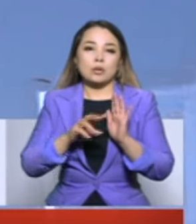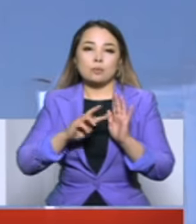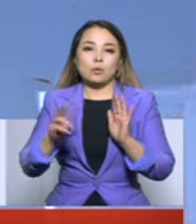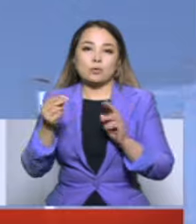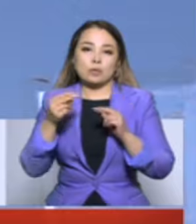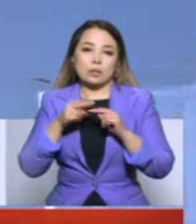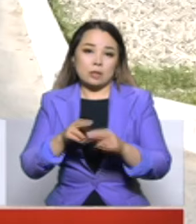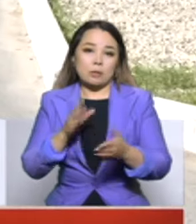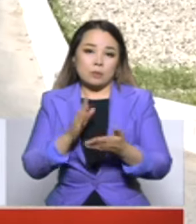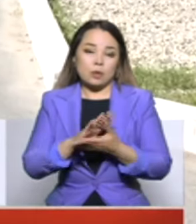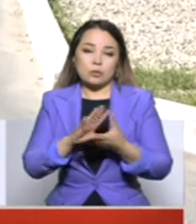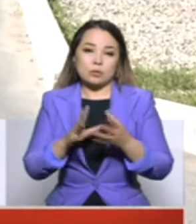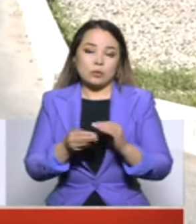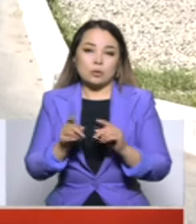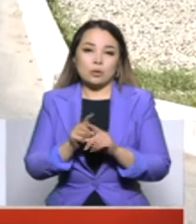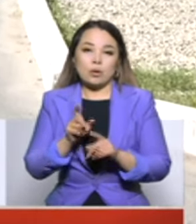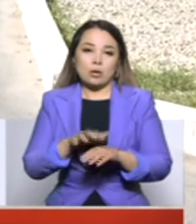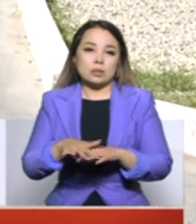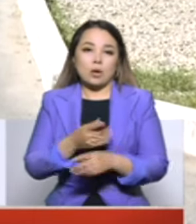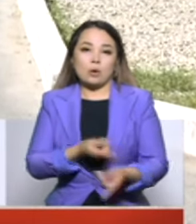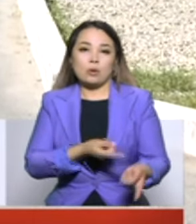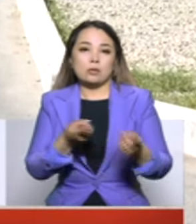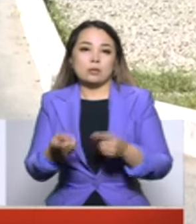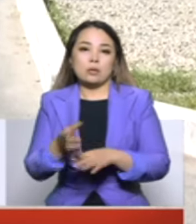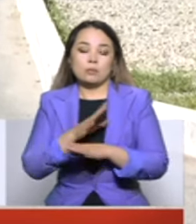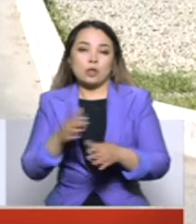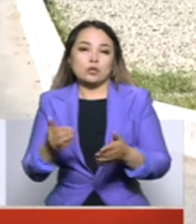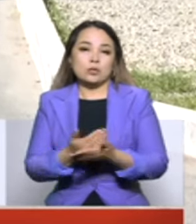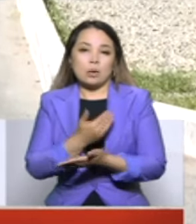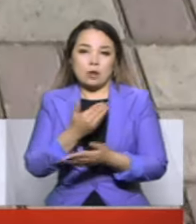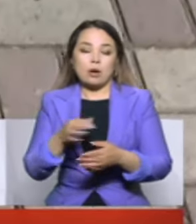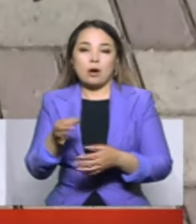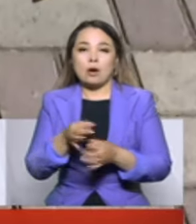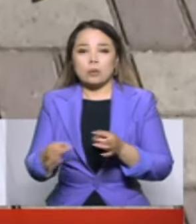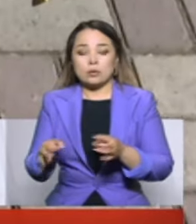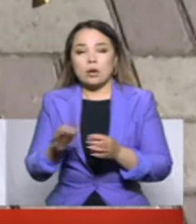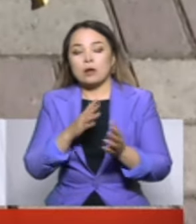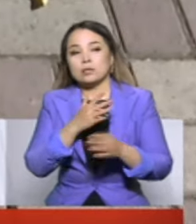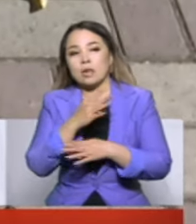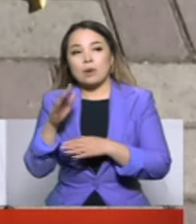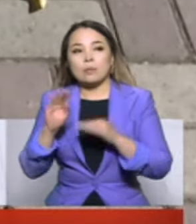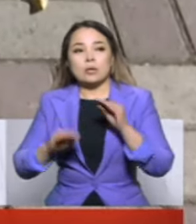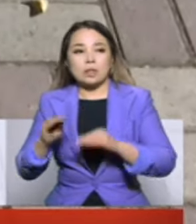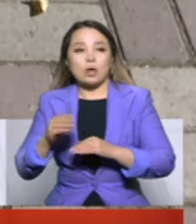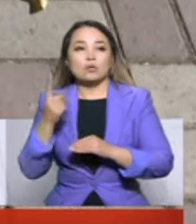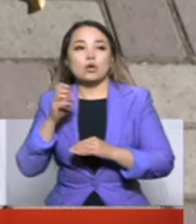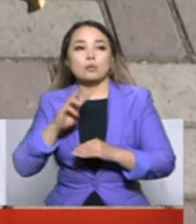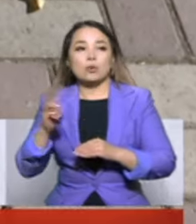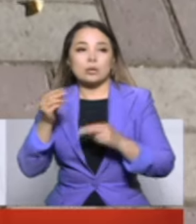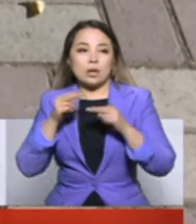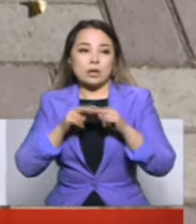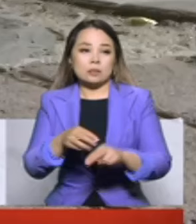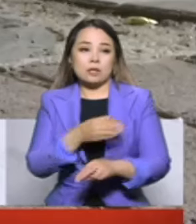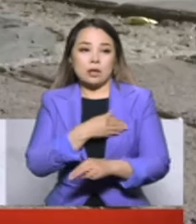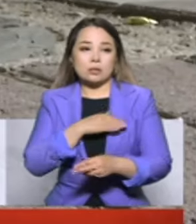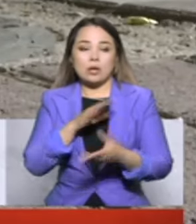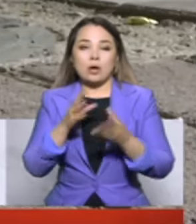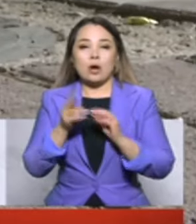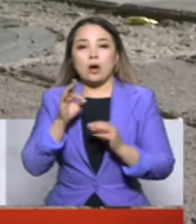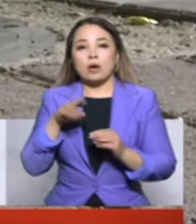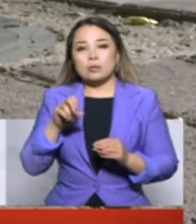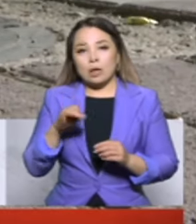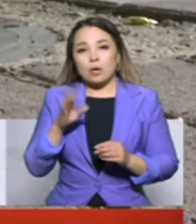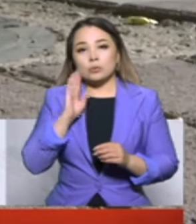бөлген. Ал мүлде халық қоныстанбаған жаңа ауданға саябақ салу үшін 100 миллион теңге аудармақ болыпты. Сондай Қордай су